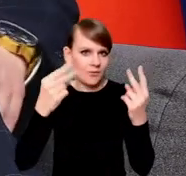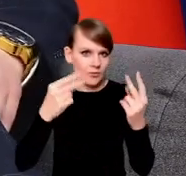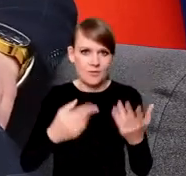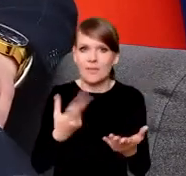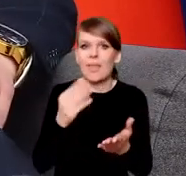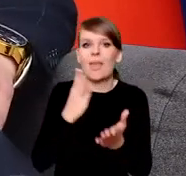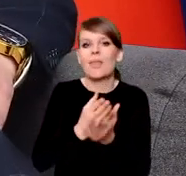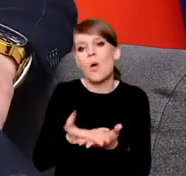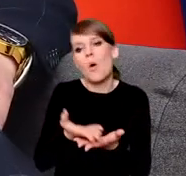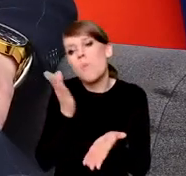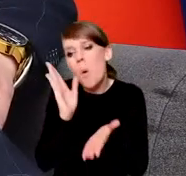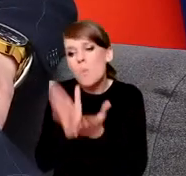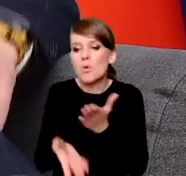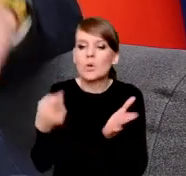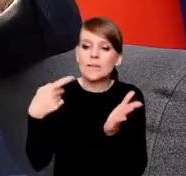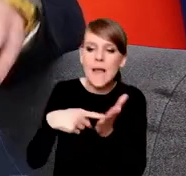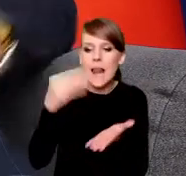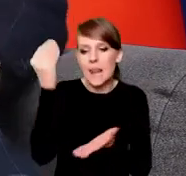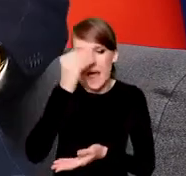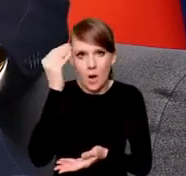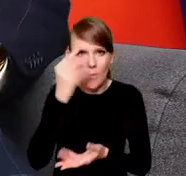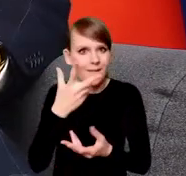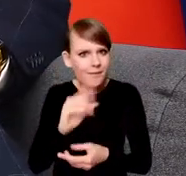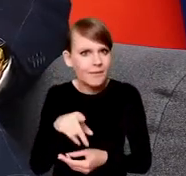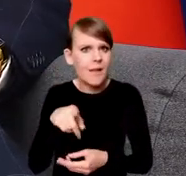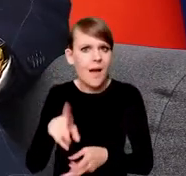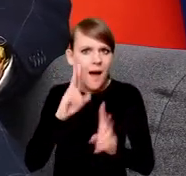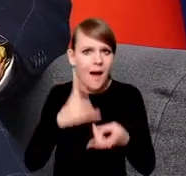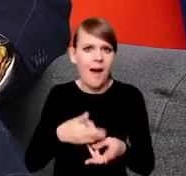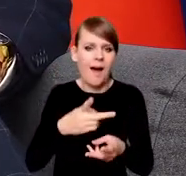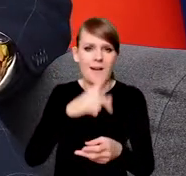tylko rzeczywiście przynosi wymierne korzyści również